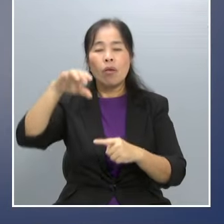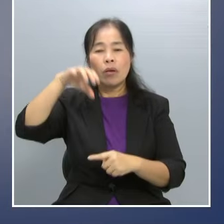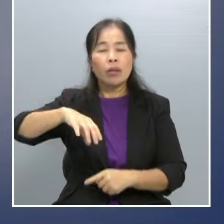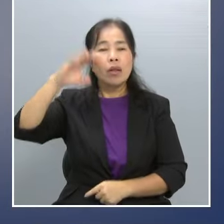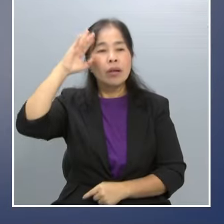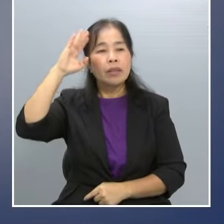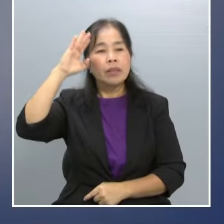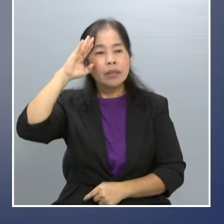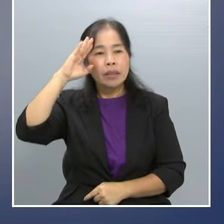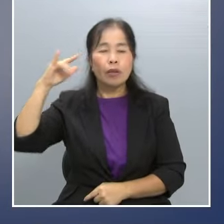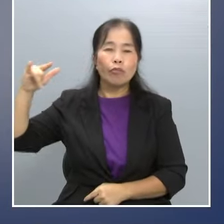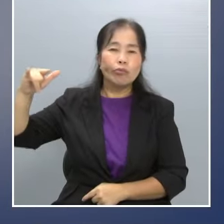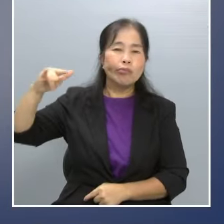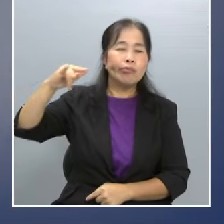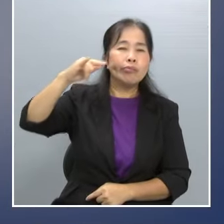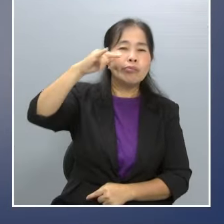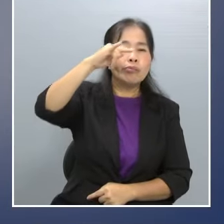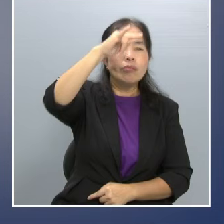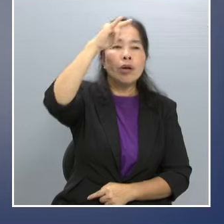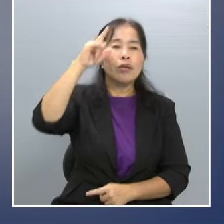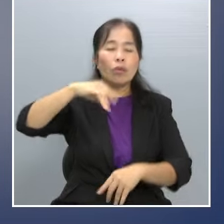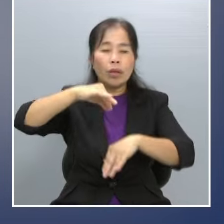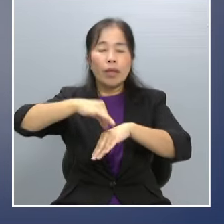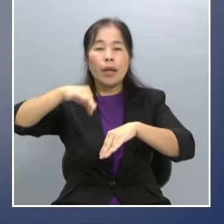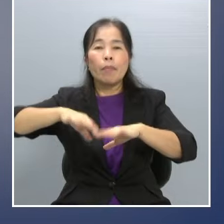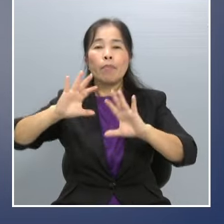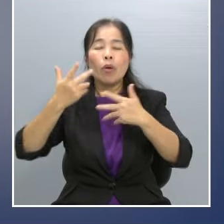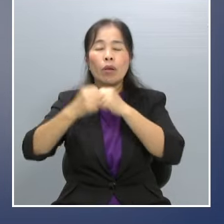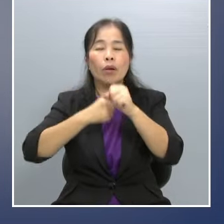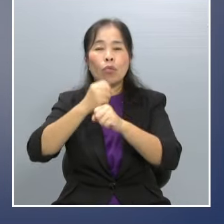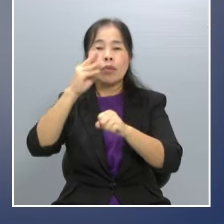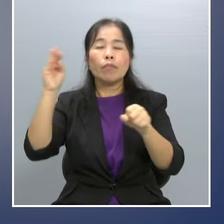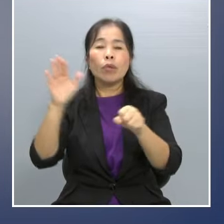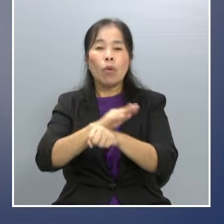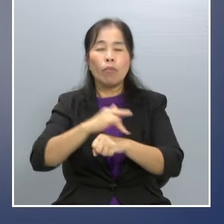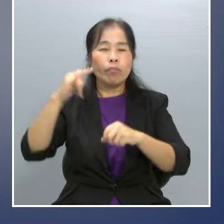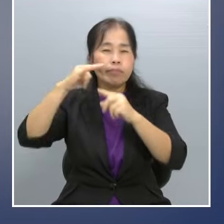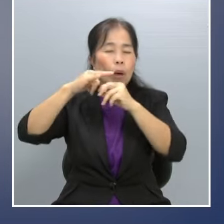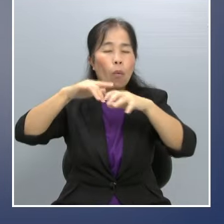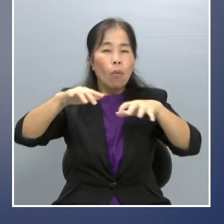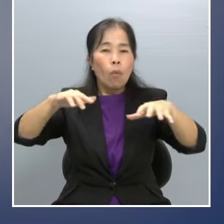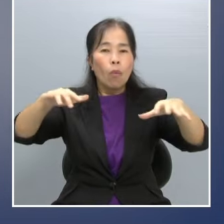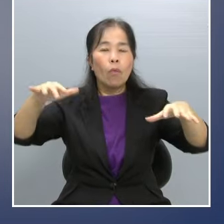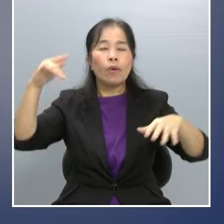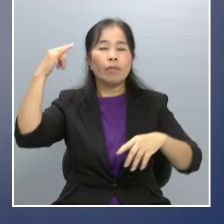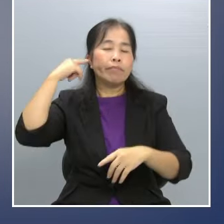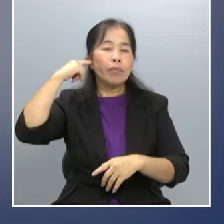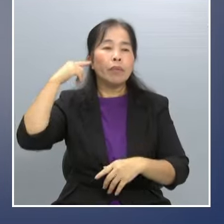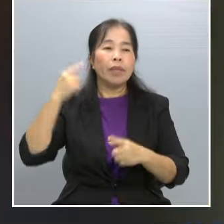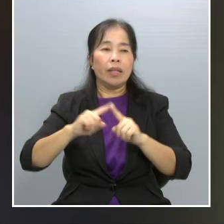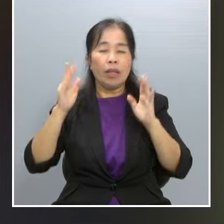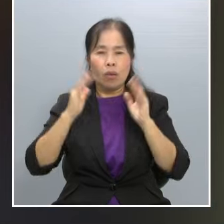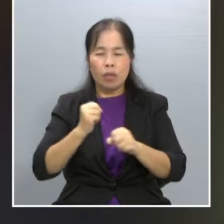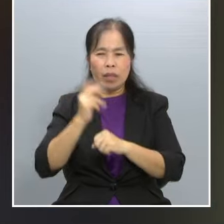งบินกริปเพนโชว์โซนิกบูมลั่นทั้งจังหวัดเกษียณทั้งทีดังสะเทือนไปทั้งจังหวัดเลยนะครับ แต่นักข่าวตรวจสอบแ